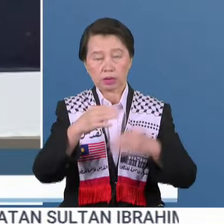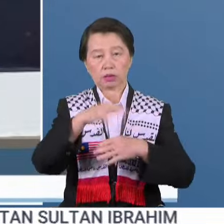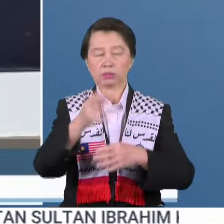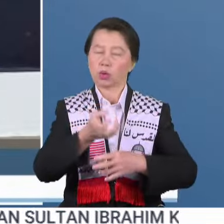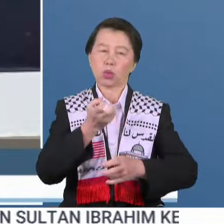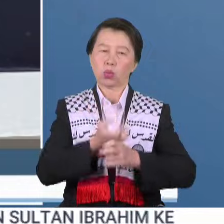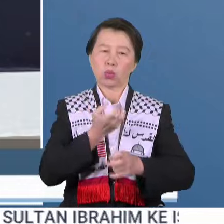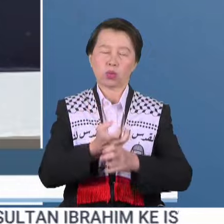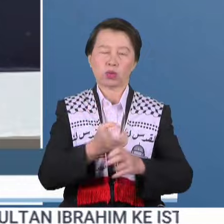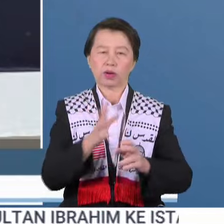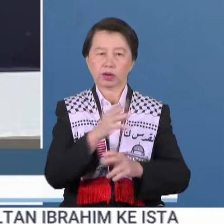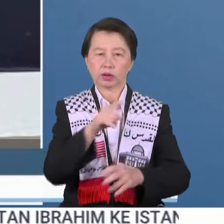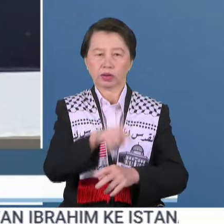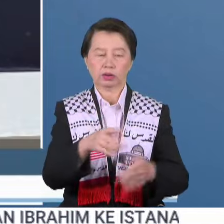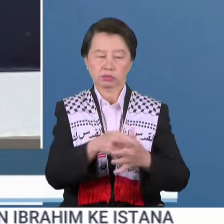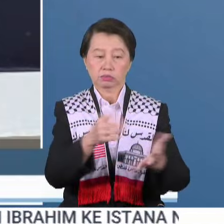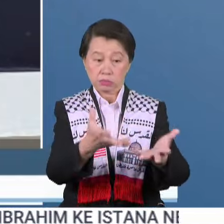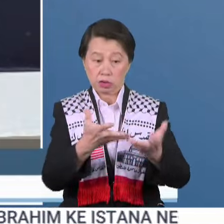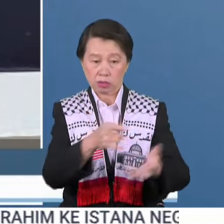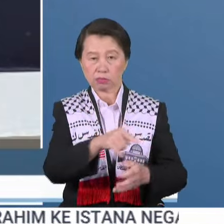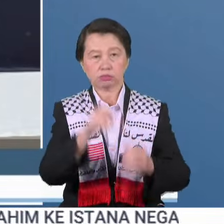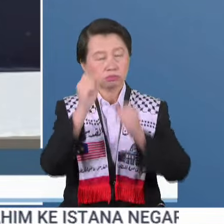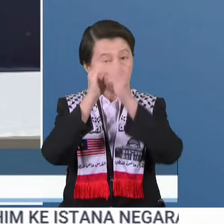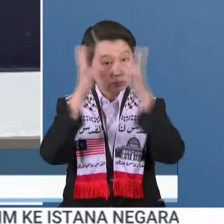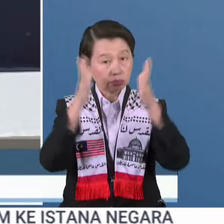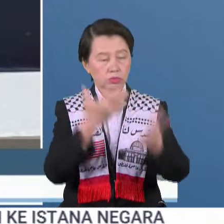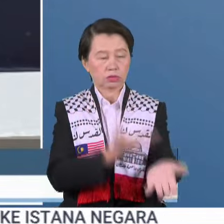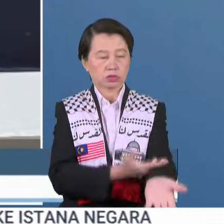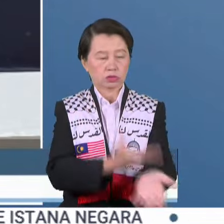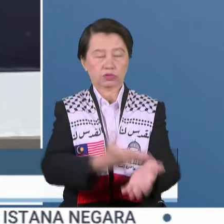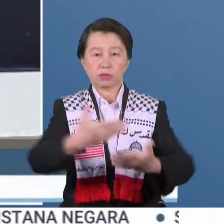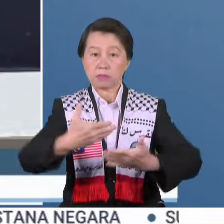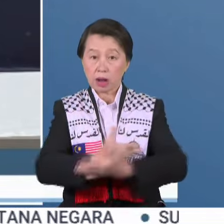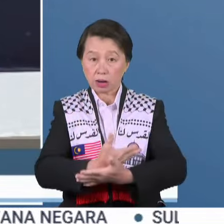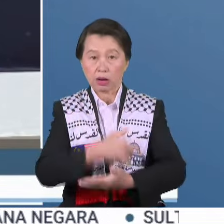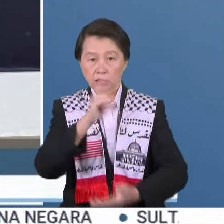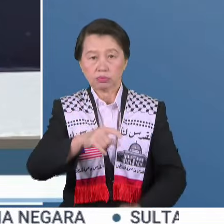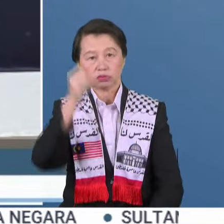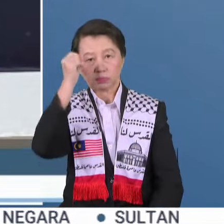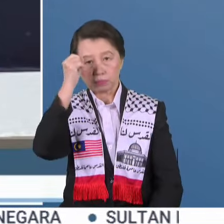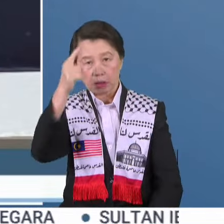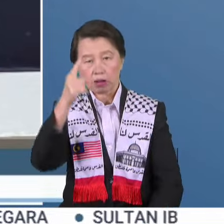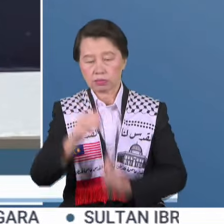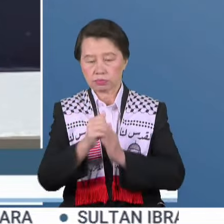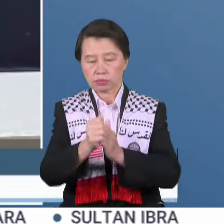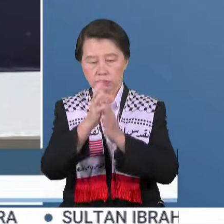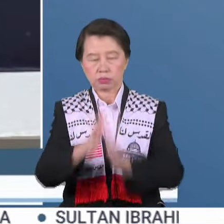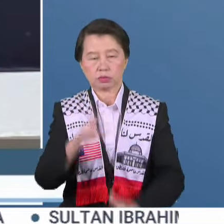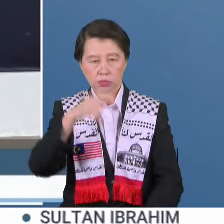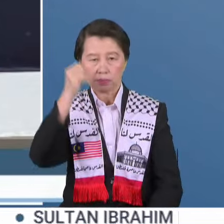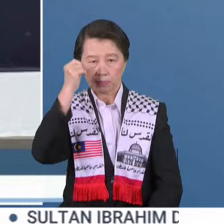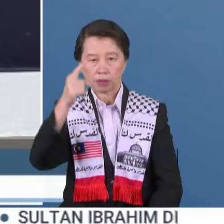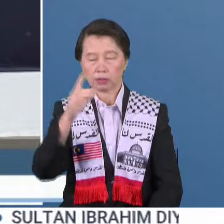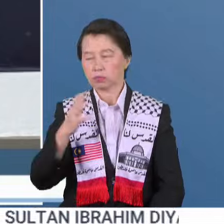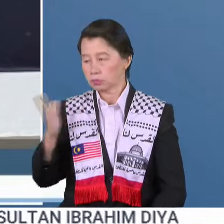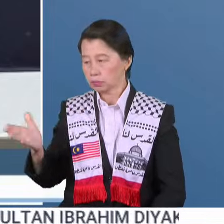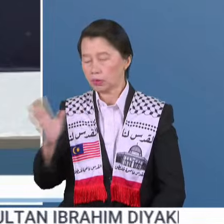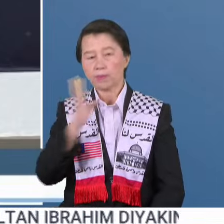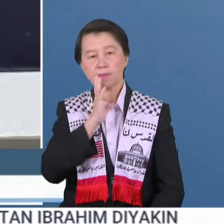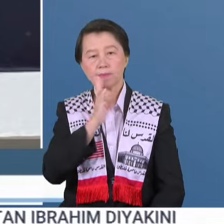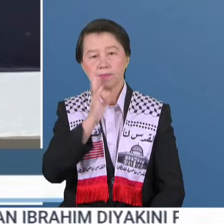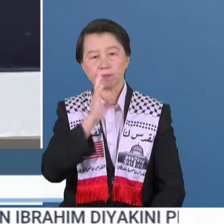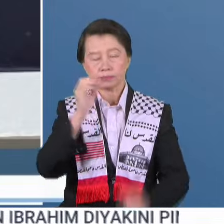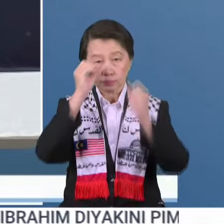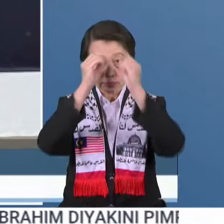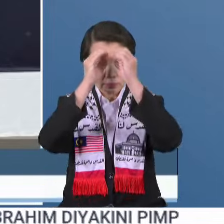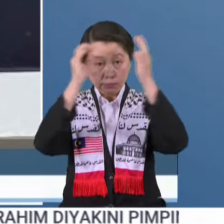dah itu juga dengan kehendak dan keinginan generasi baharu perlu difahami oleh pemimpin Beliau berkata demikian pada Majlis